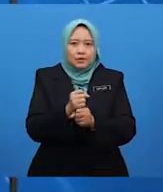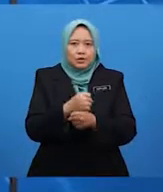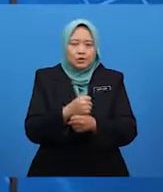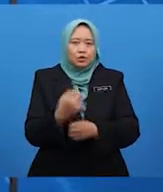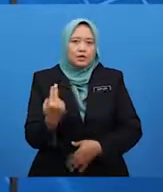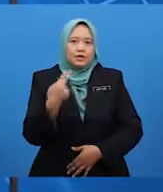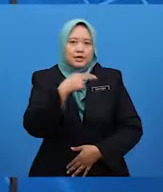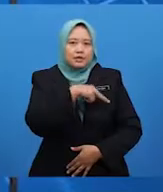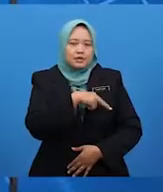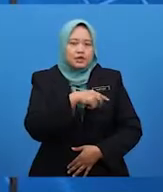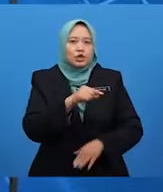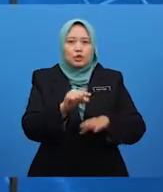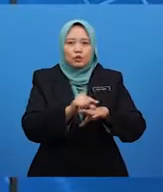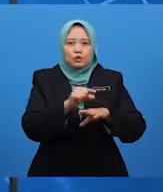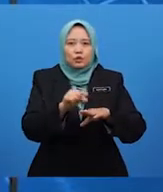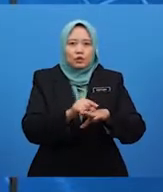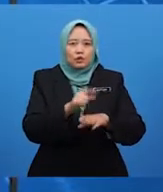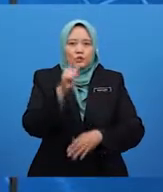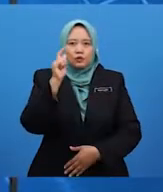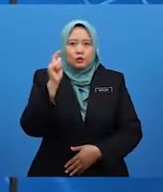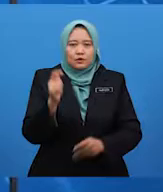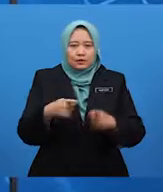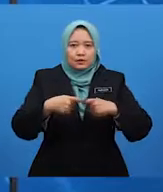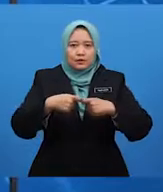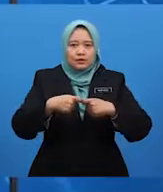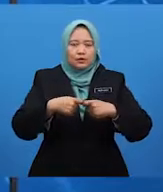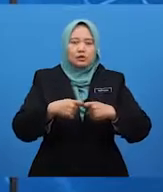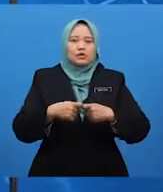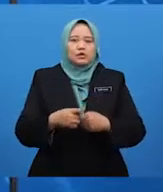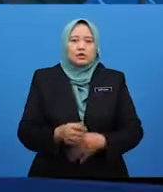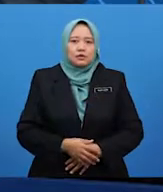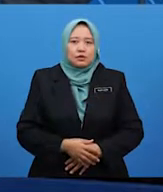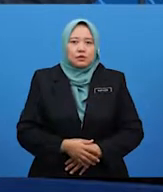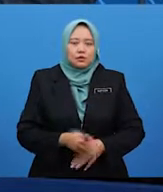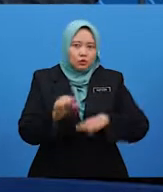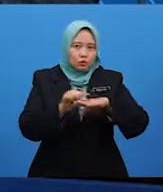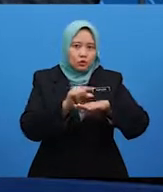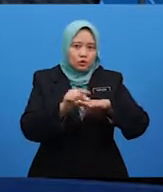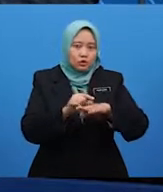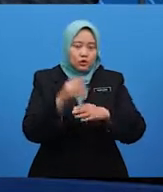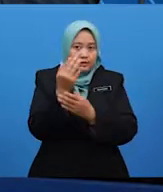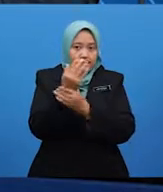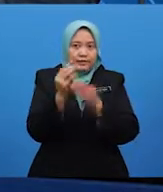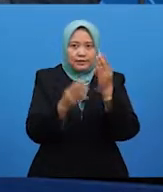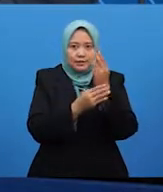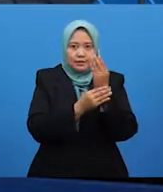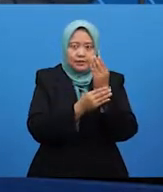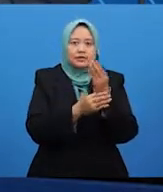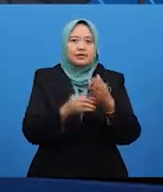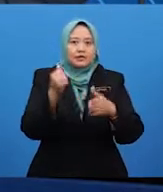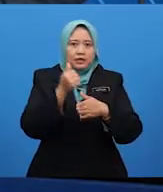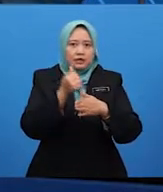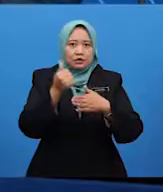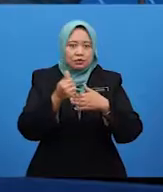yang melibatkan teknologi sama ada menggunakan tangan maupun mesin. Untuk pengetahuan pelajar, Cikgu Don dan juga Cikgu